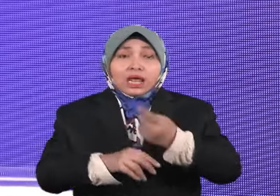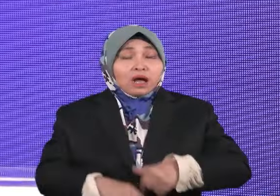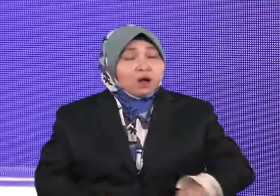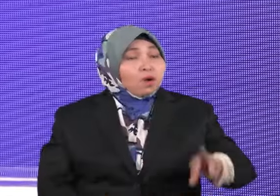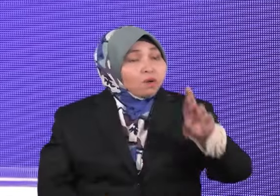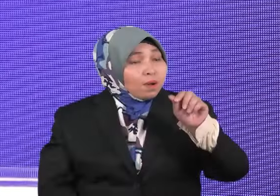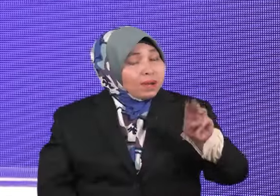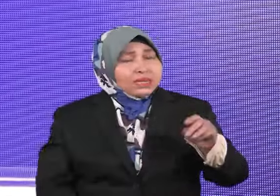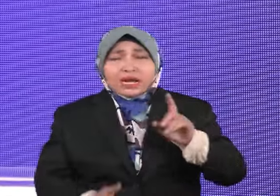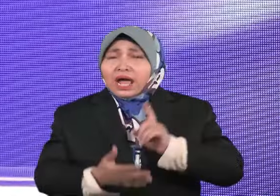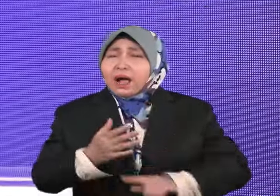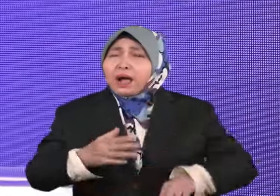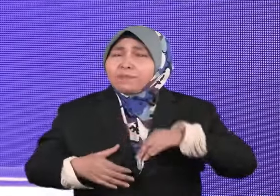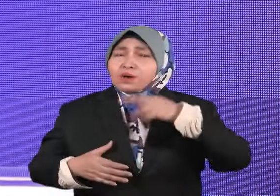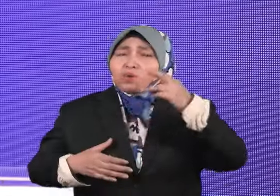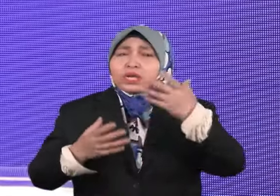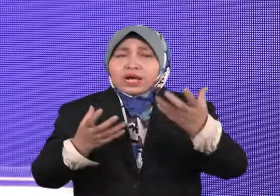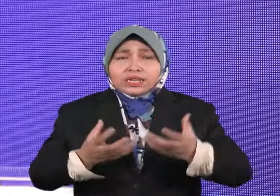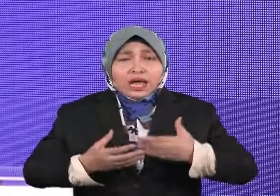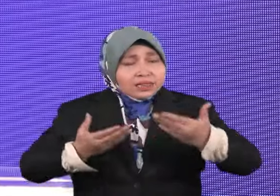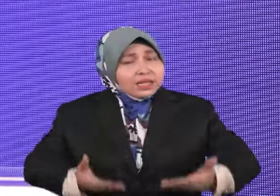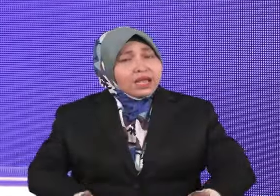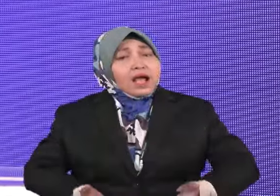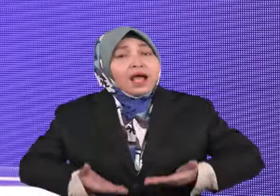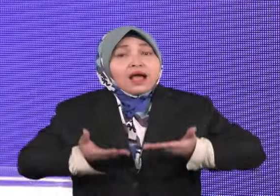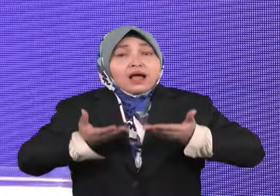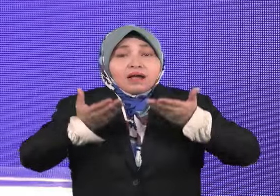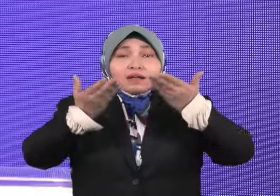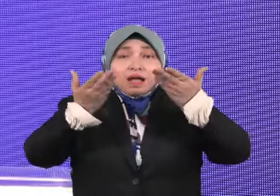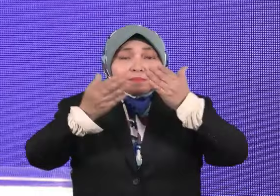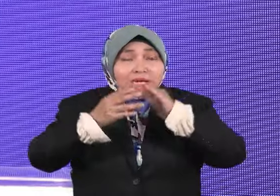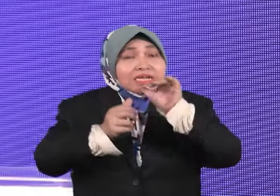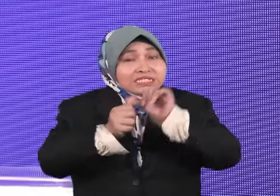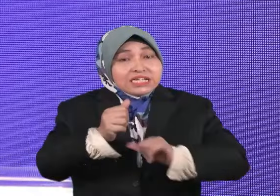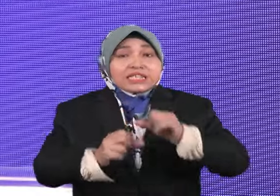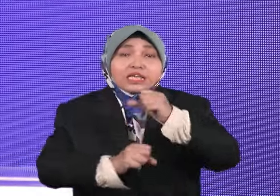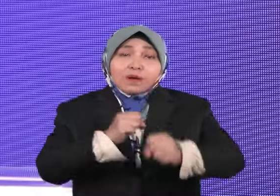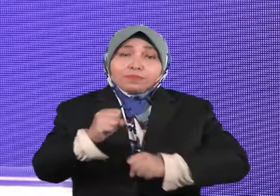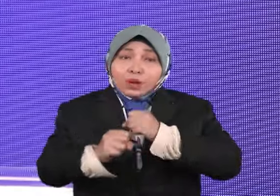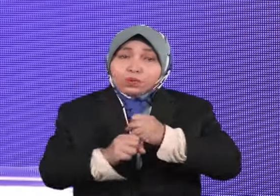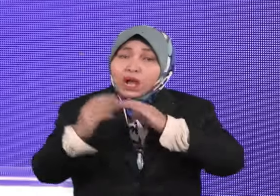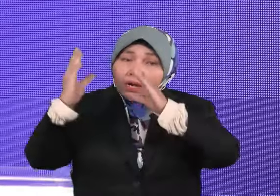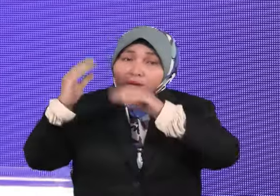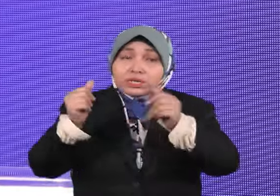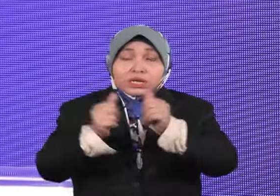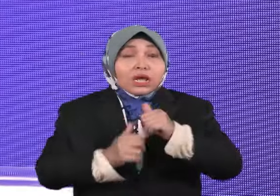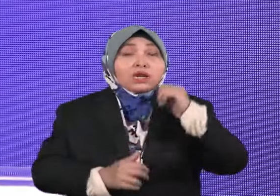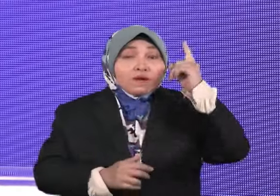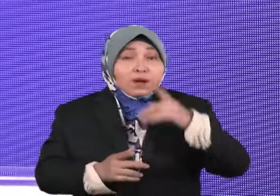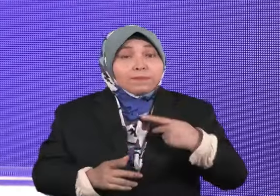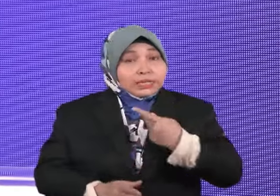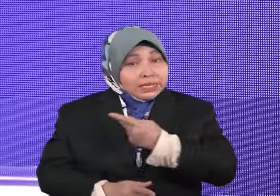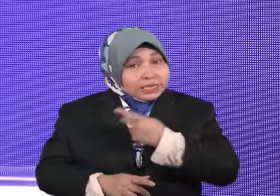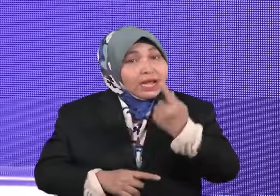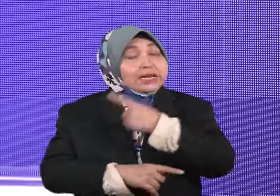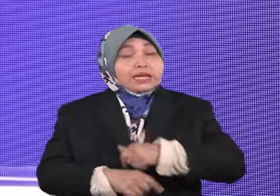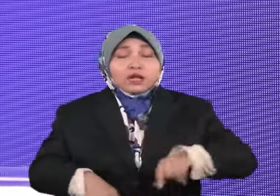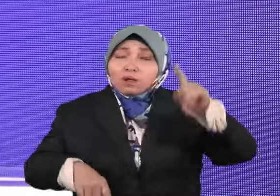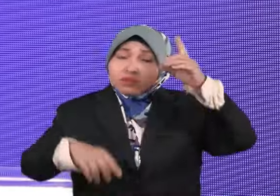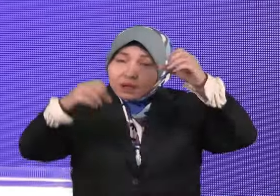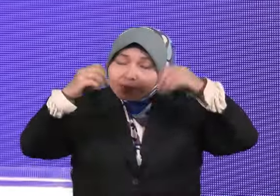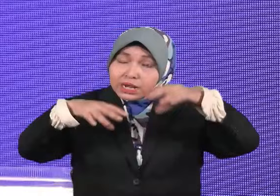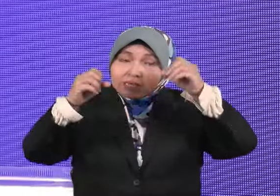apakah ruh yang ingin diangkat pada saban tahun, dan harapnya dengan kefahaman kita pada hari ini Allah berkati,